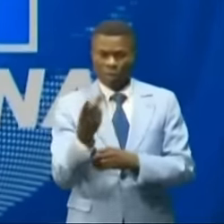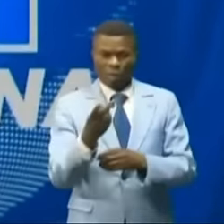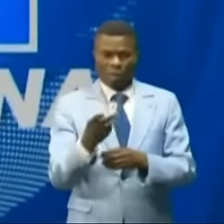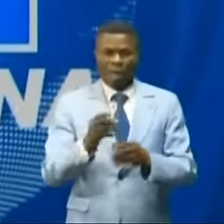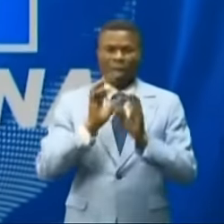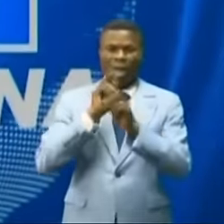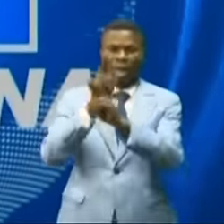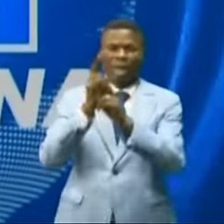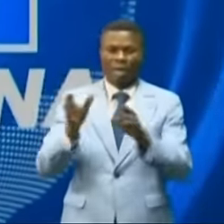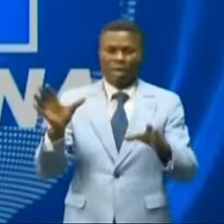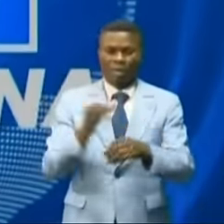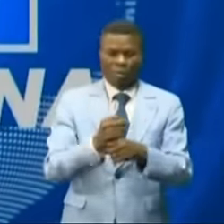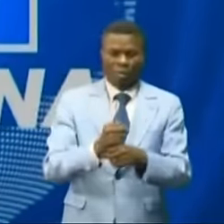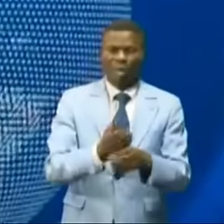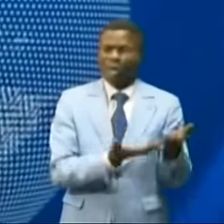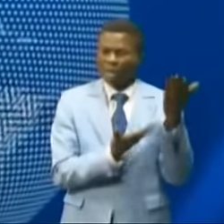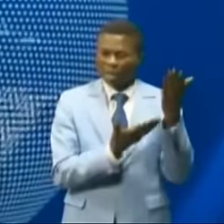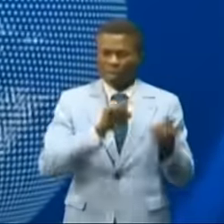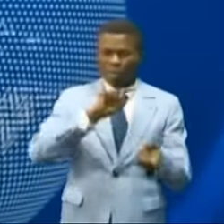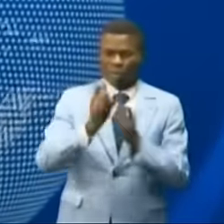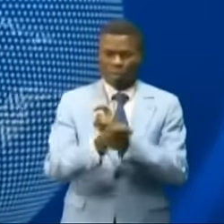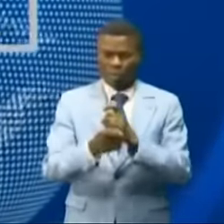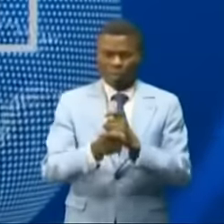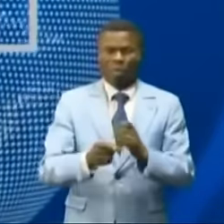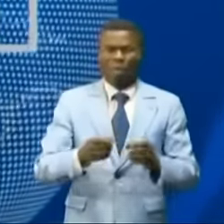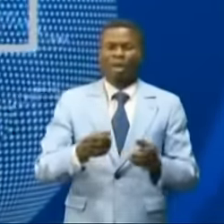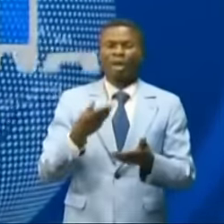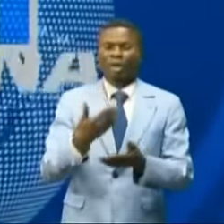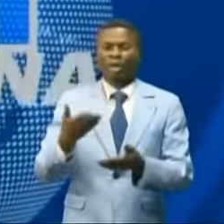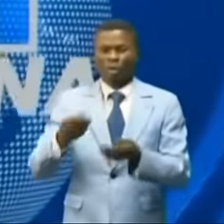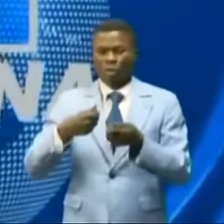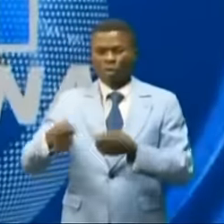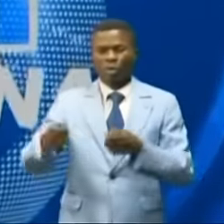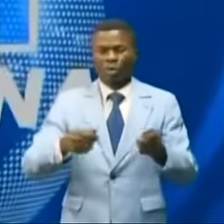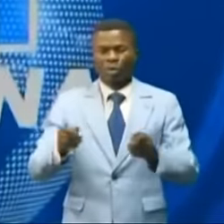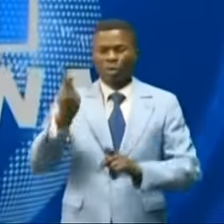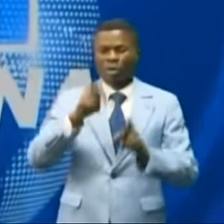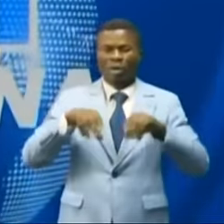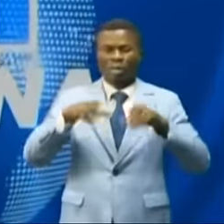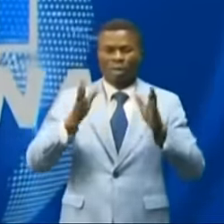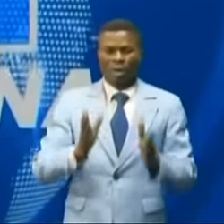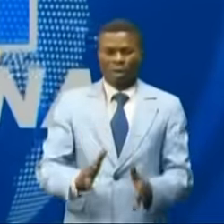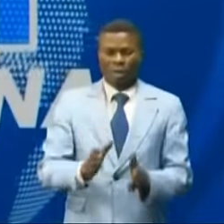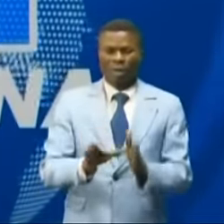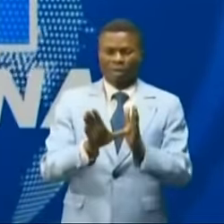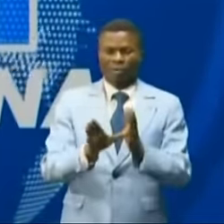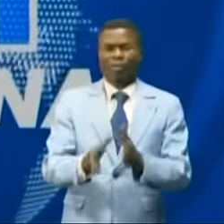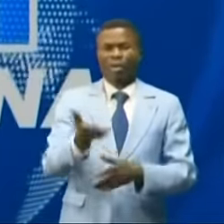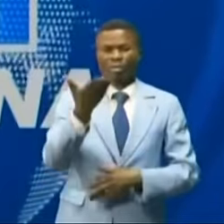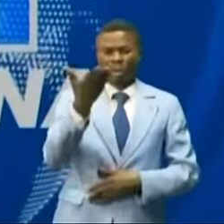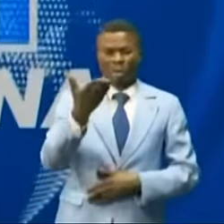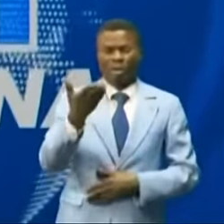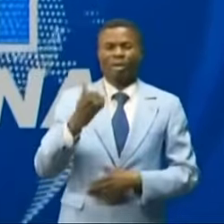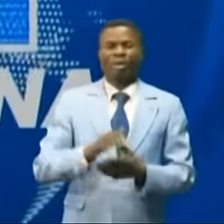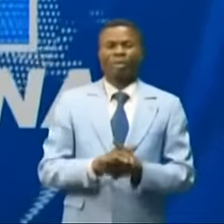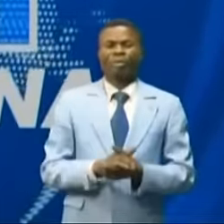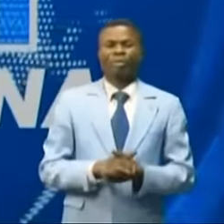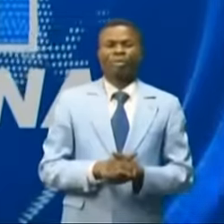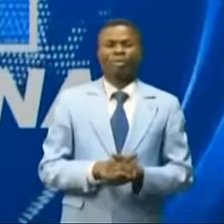briefing presse sur la nécessité d'améliorer le pouvoir d'achat de la population congolaise. Un reportage de Jacques